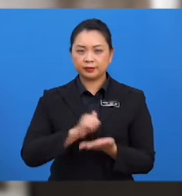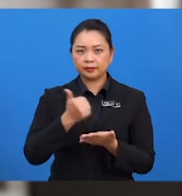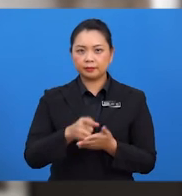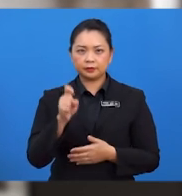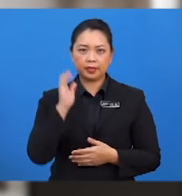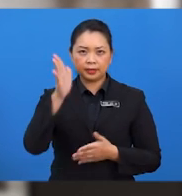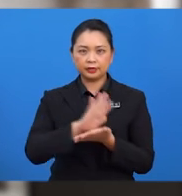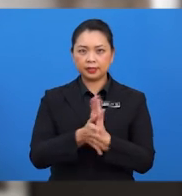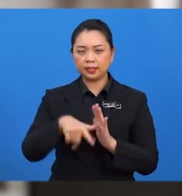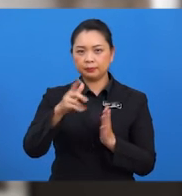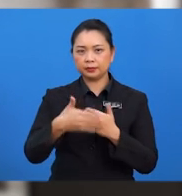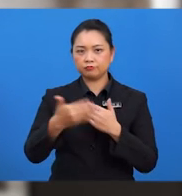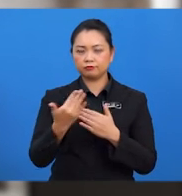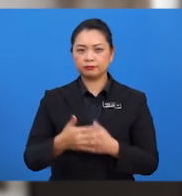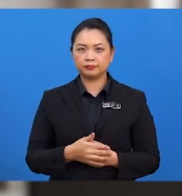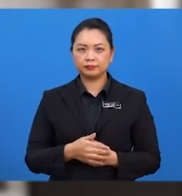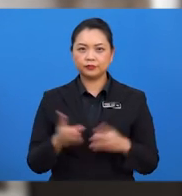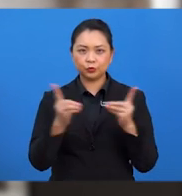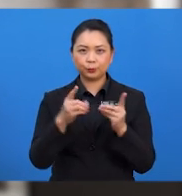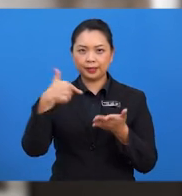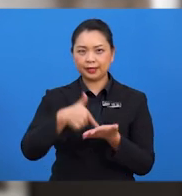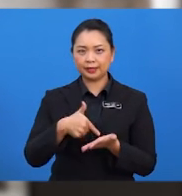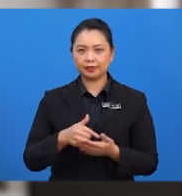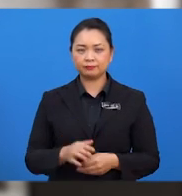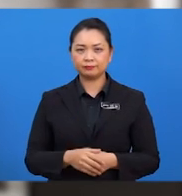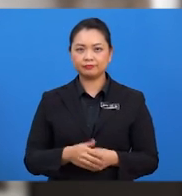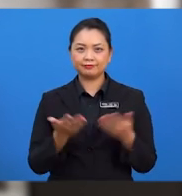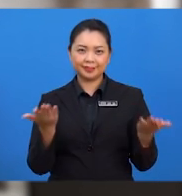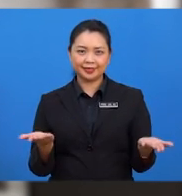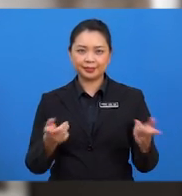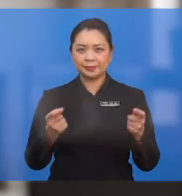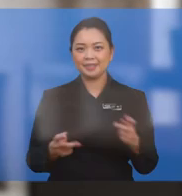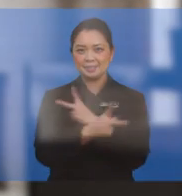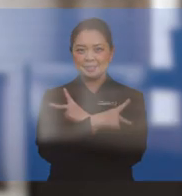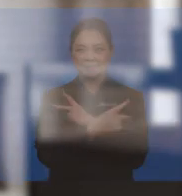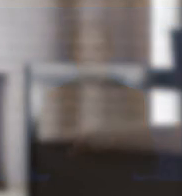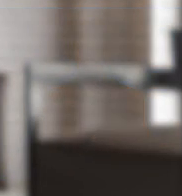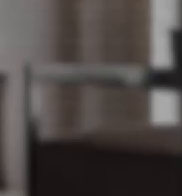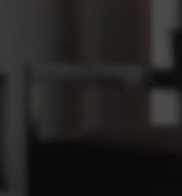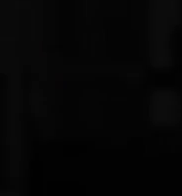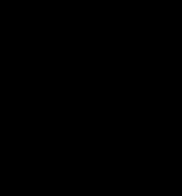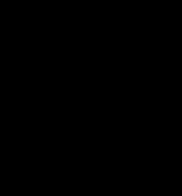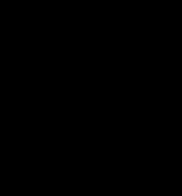akan jadi lebih mudah dan senang. Jumpa lagi. Sekian, terima kasih.